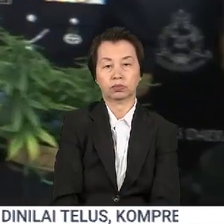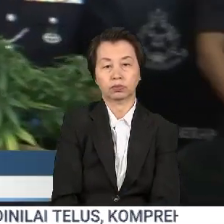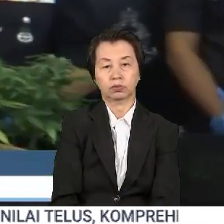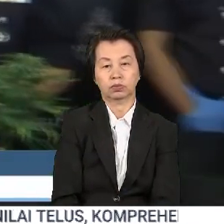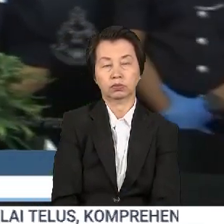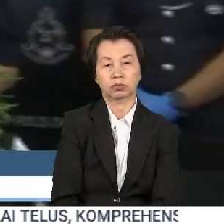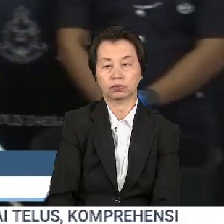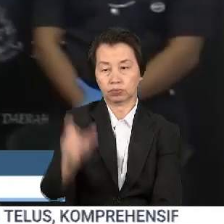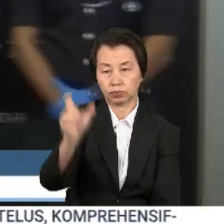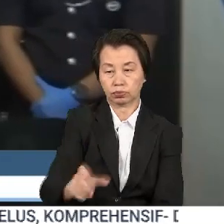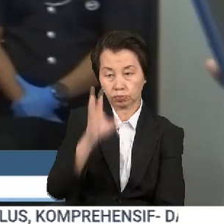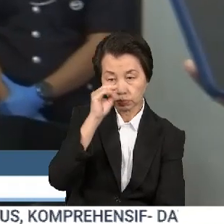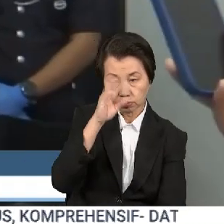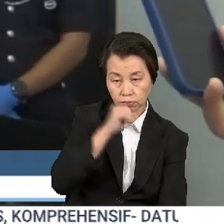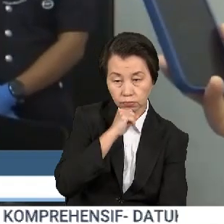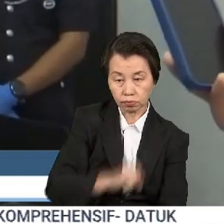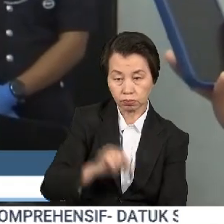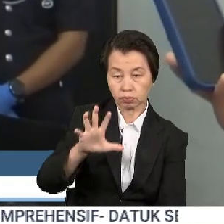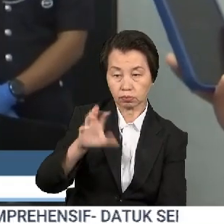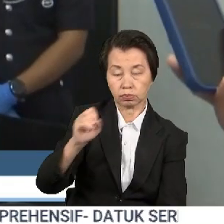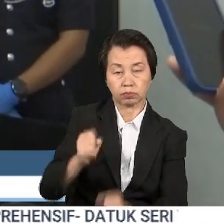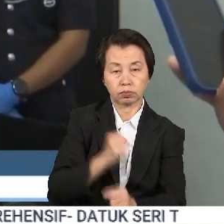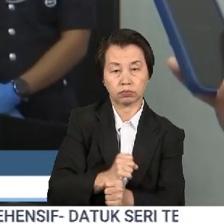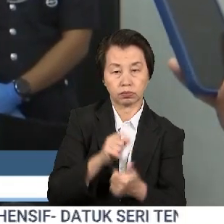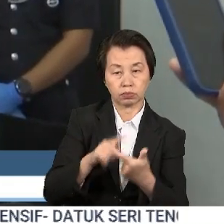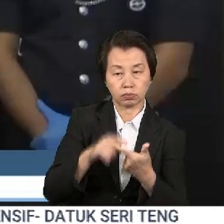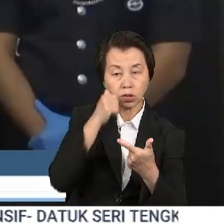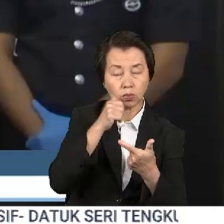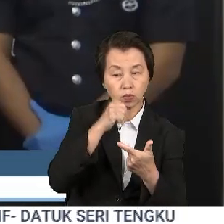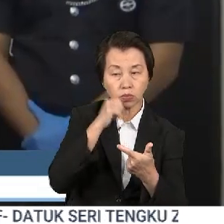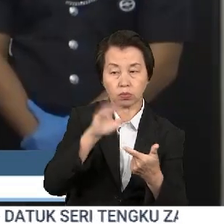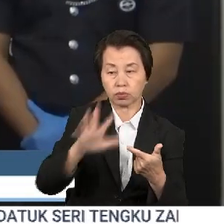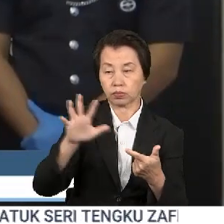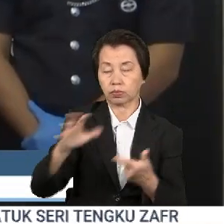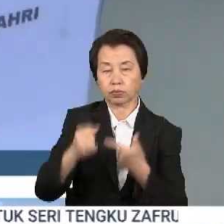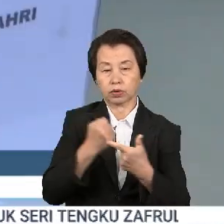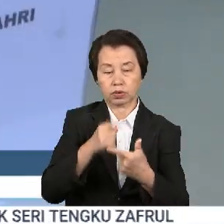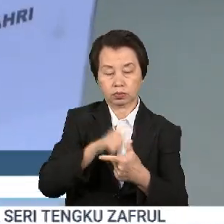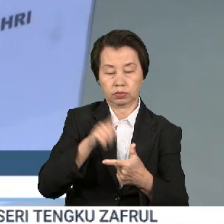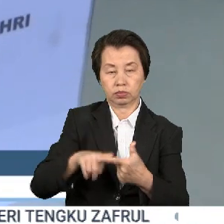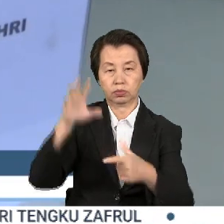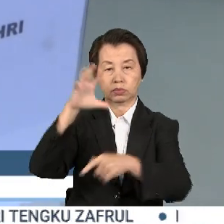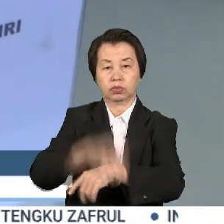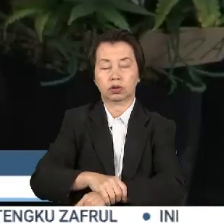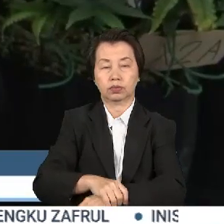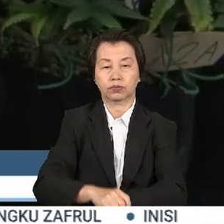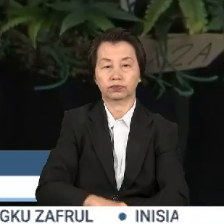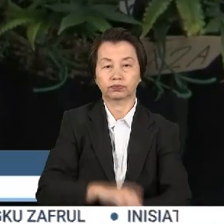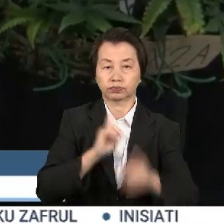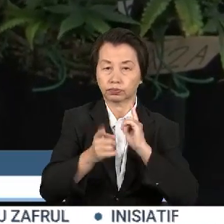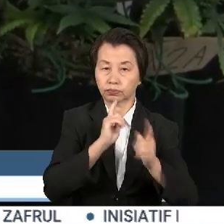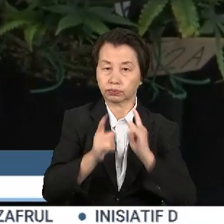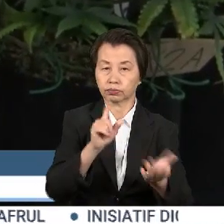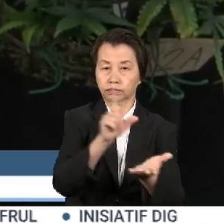Katanya seorang lelaki berusia 50 tahun dan seorang wanita berusia 55 tahun ditahan dalam serbuan itu. Bercakap di